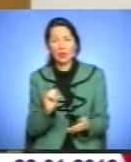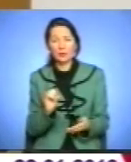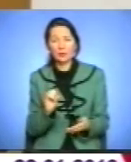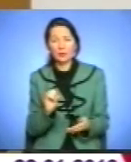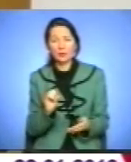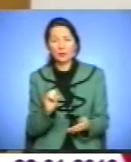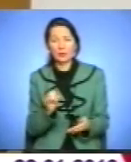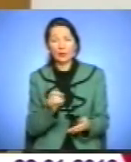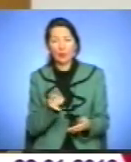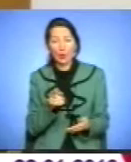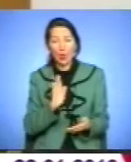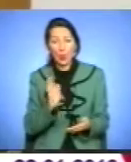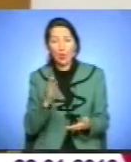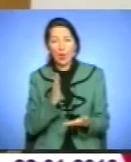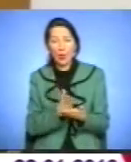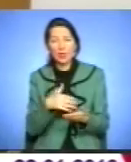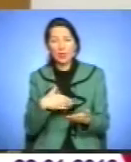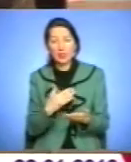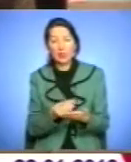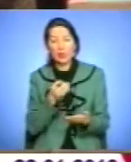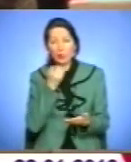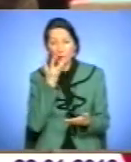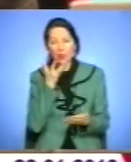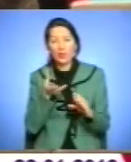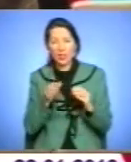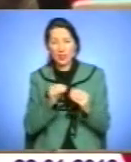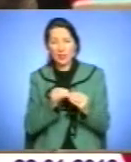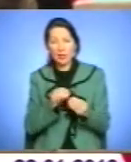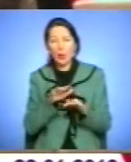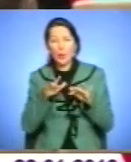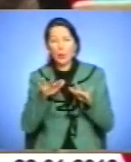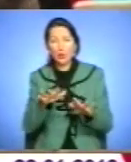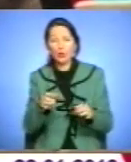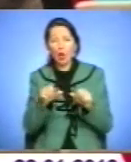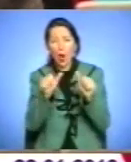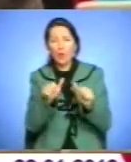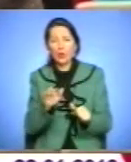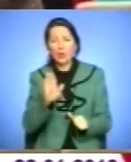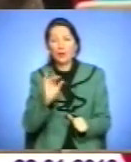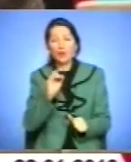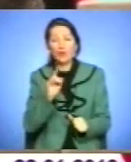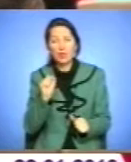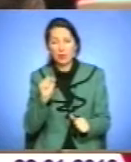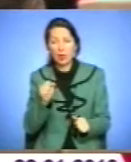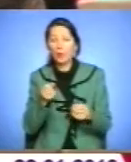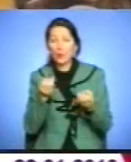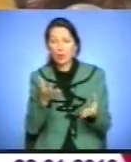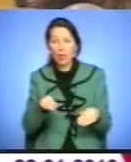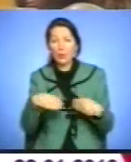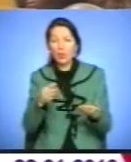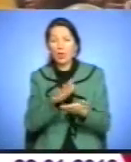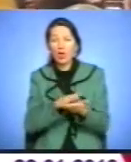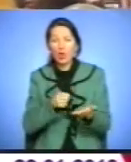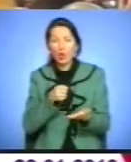і він буде мати свої, напевно, позитивні наслідки. Процедура оформлення візи досить проста. Подання документів здійснюється